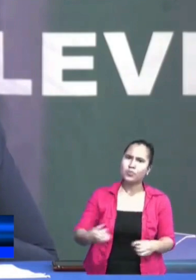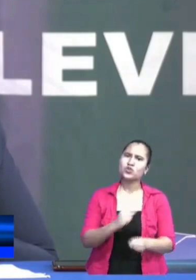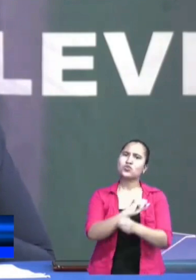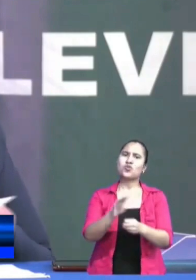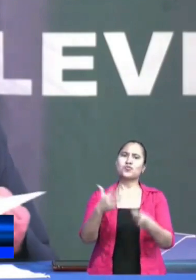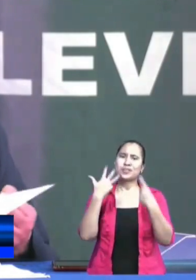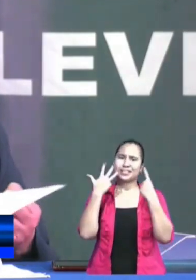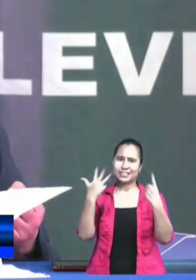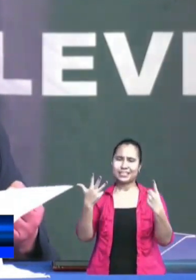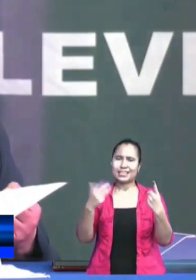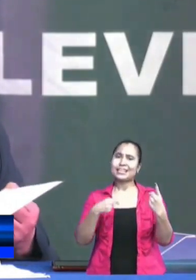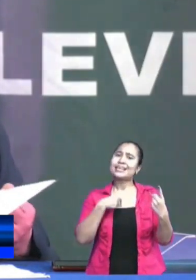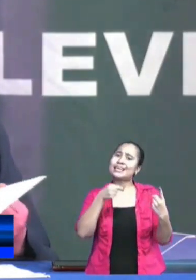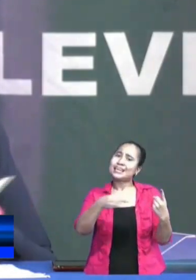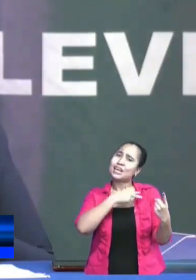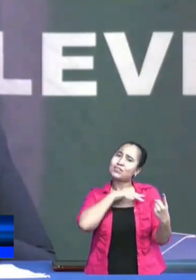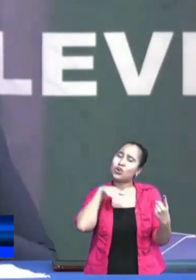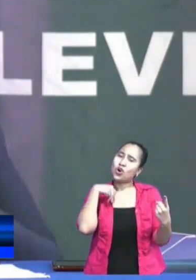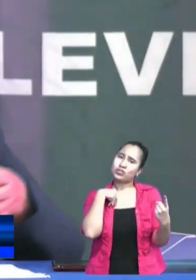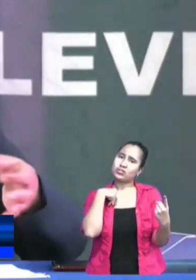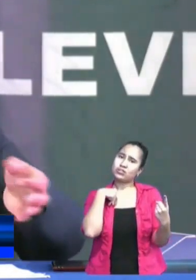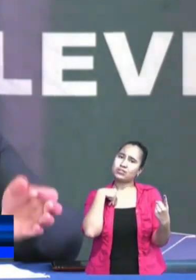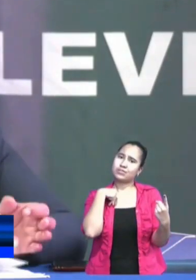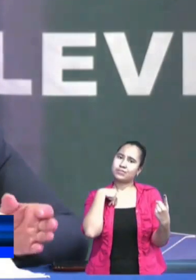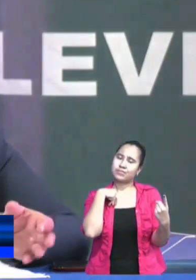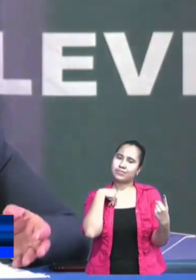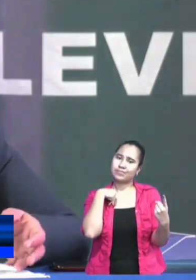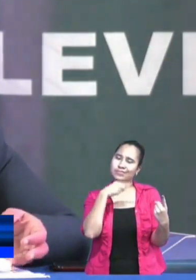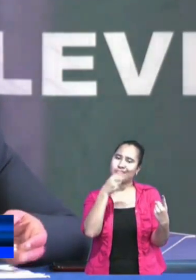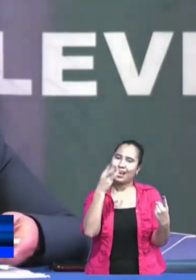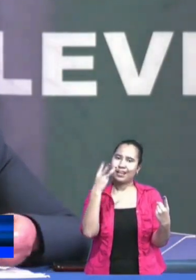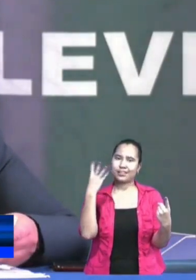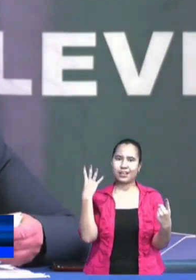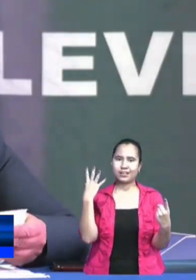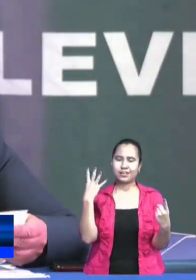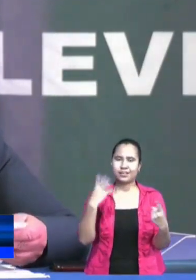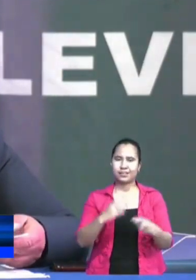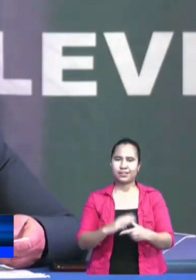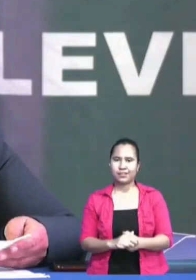COVID geeft ons ook een aantal